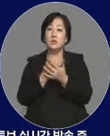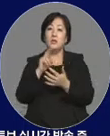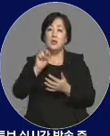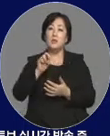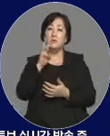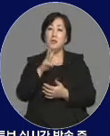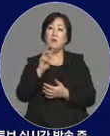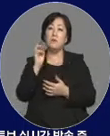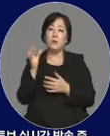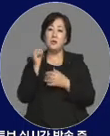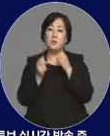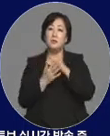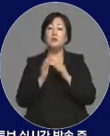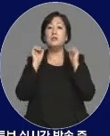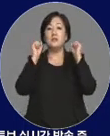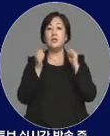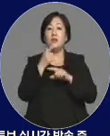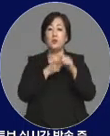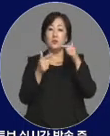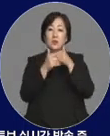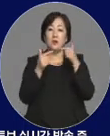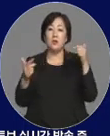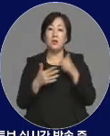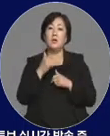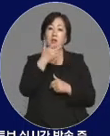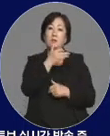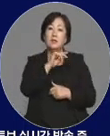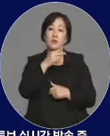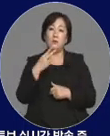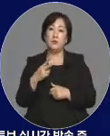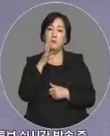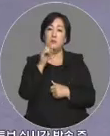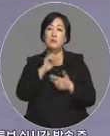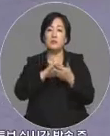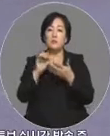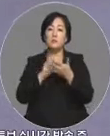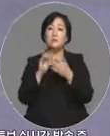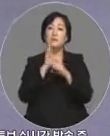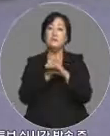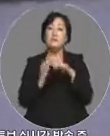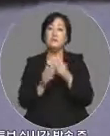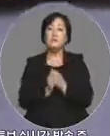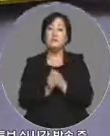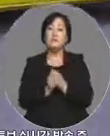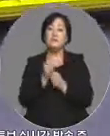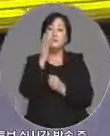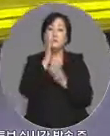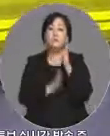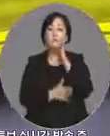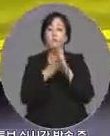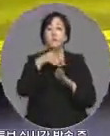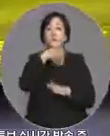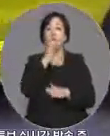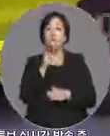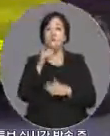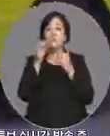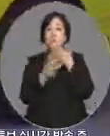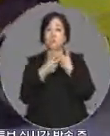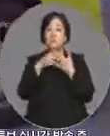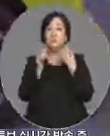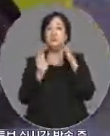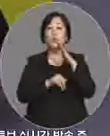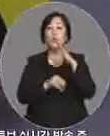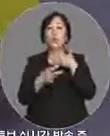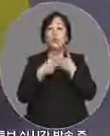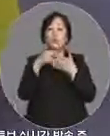23.1%, 체육시설 확충 18.2%로 나타났습니다. 울산은 시립 노인병원 외에